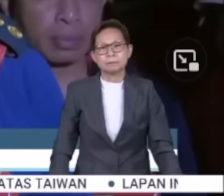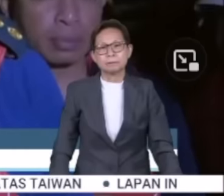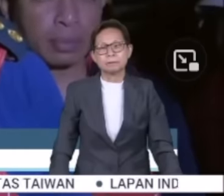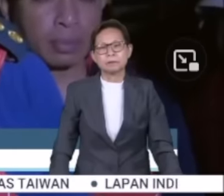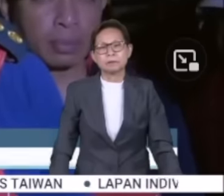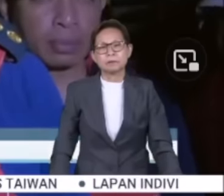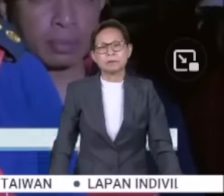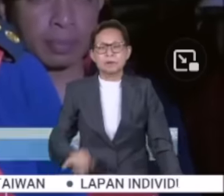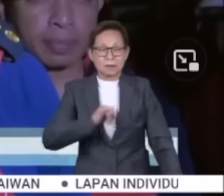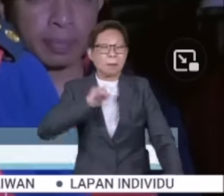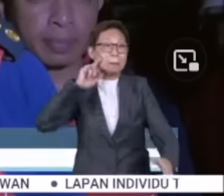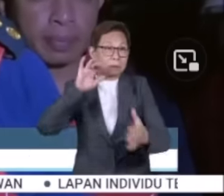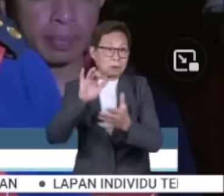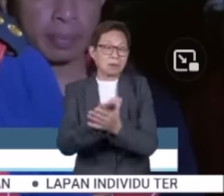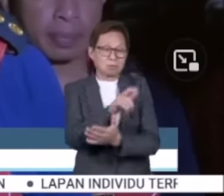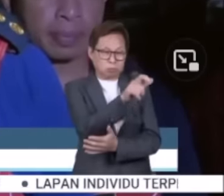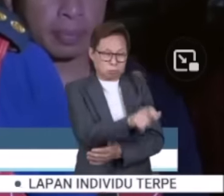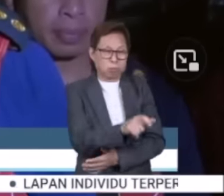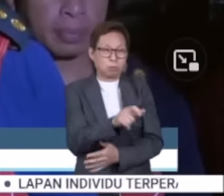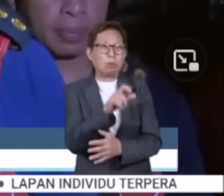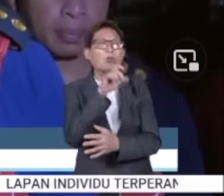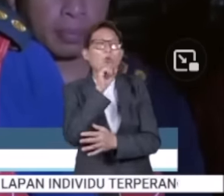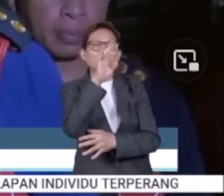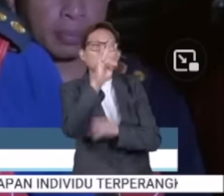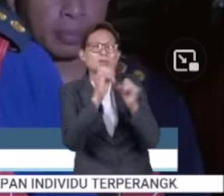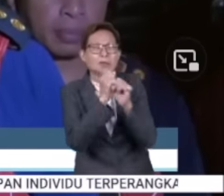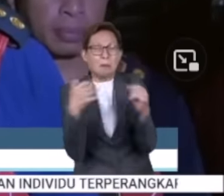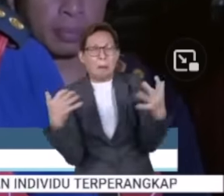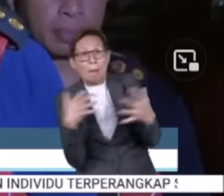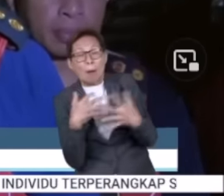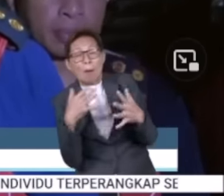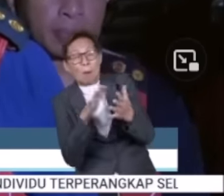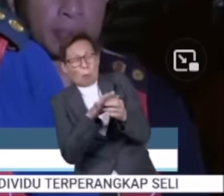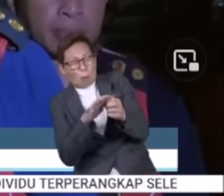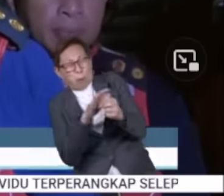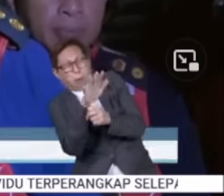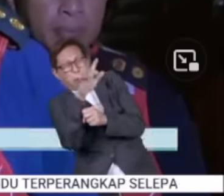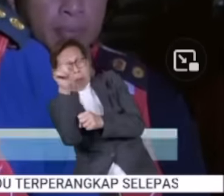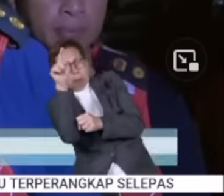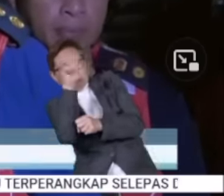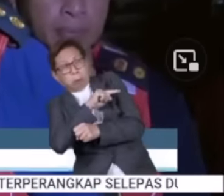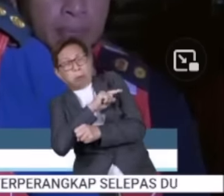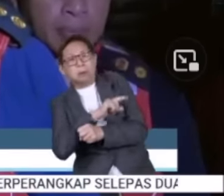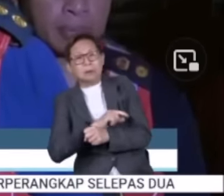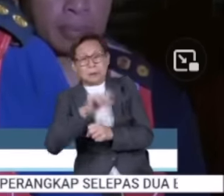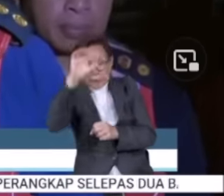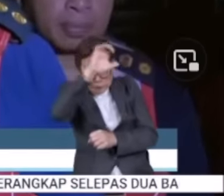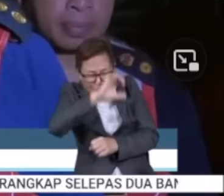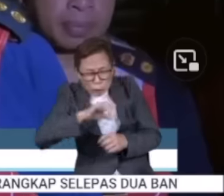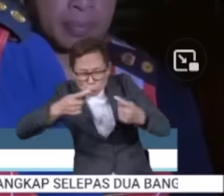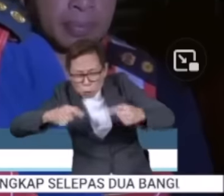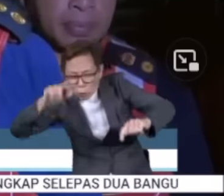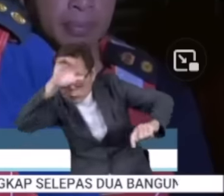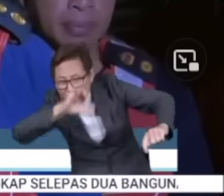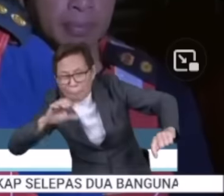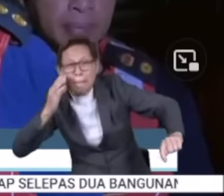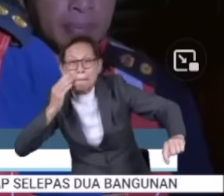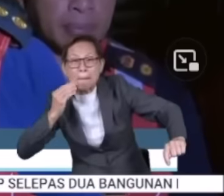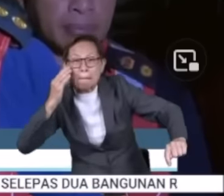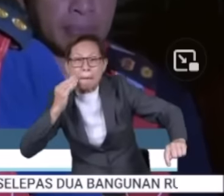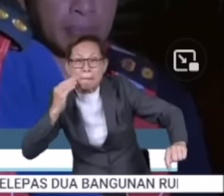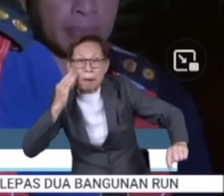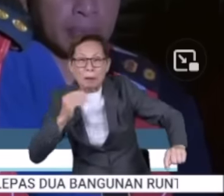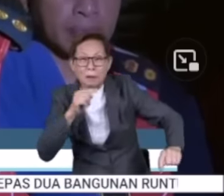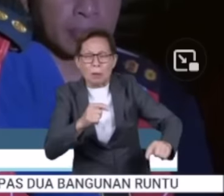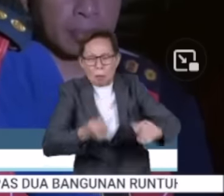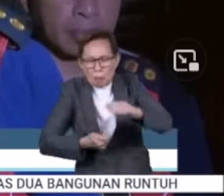Kerana saya percayai mangsa mungkin panik disebabkan asap yang tebal dan mangsa cuba untuk mencari berdasarkan pengalaman ingatan dia